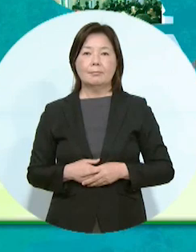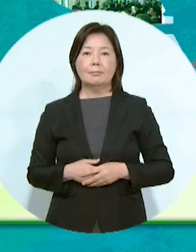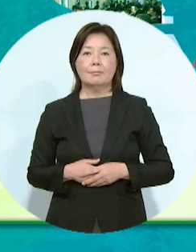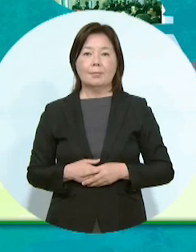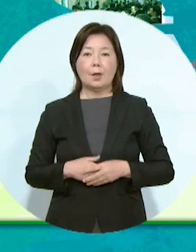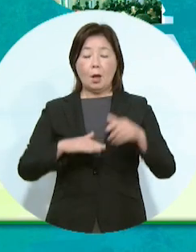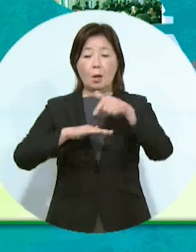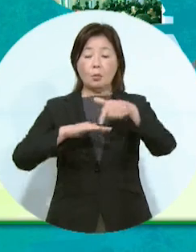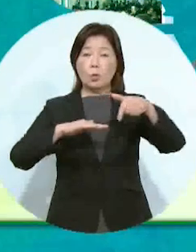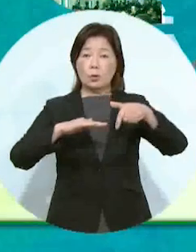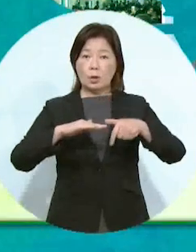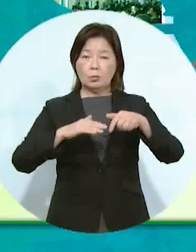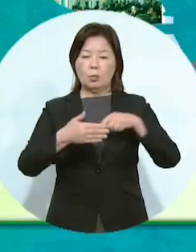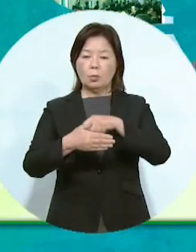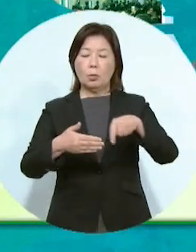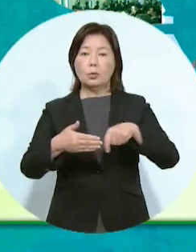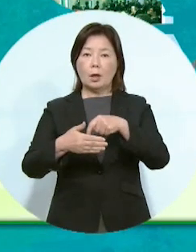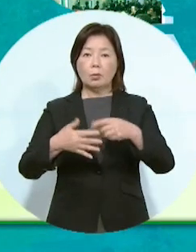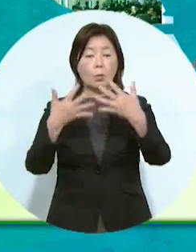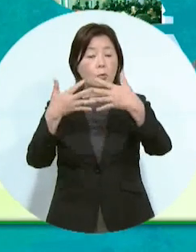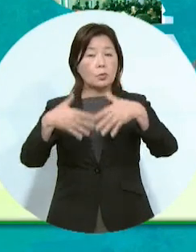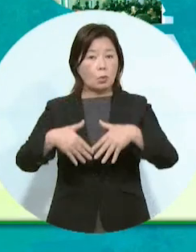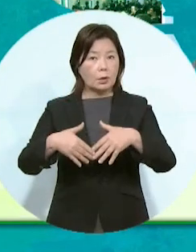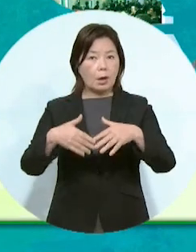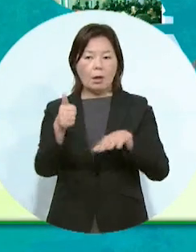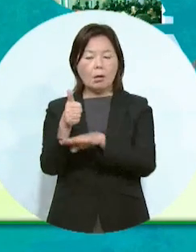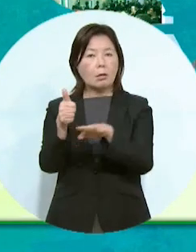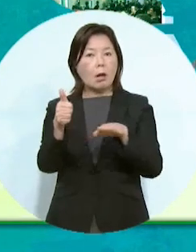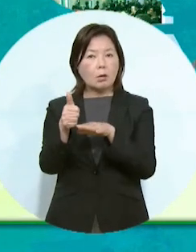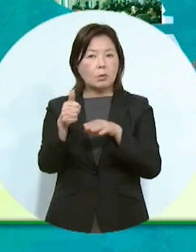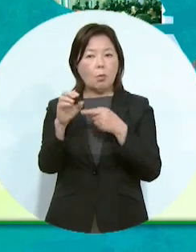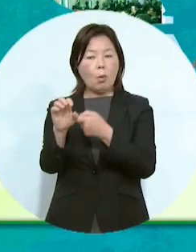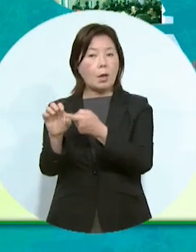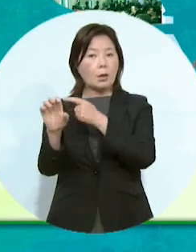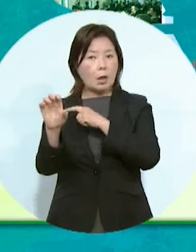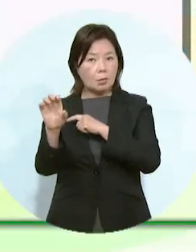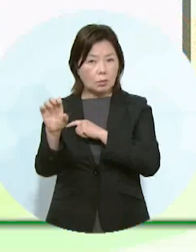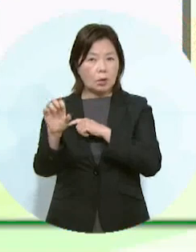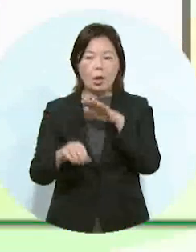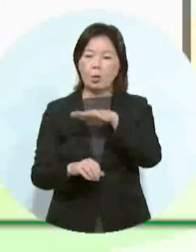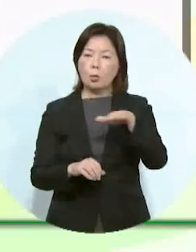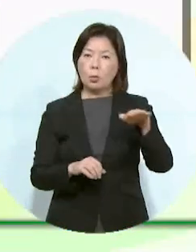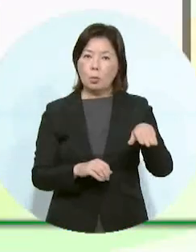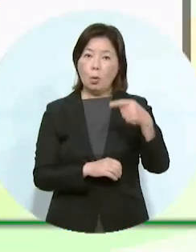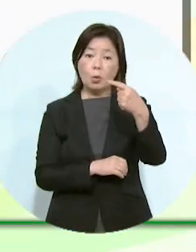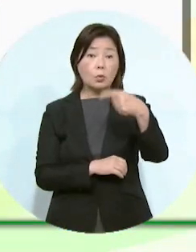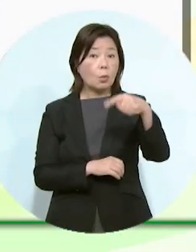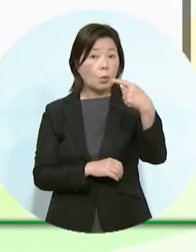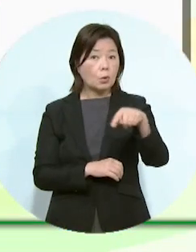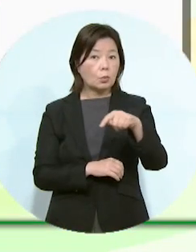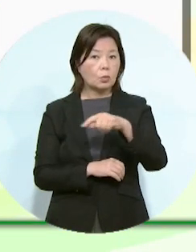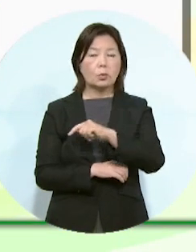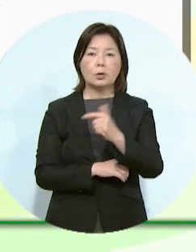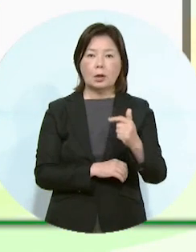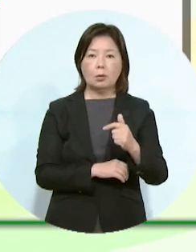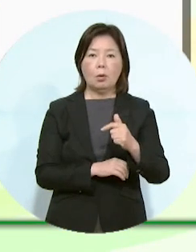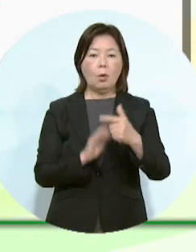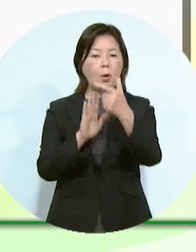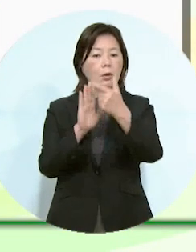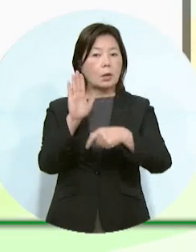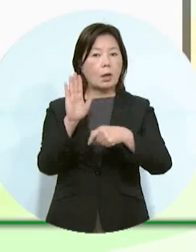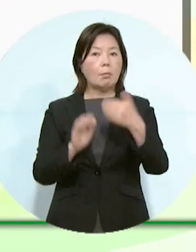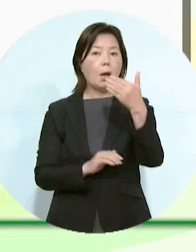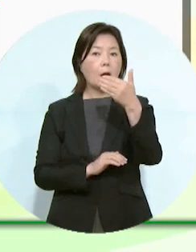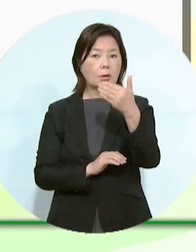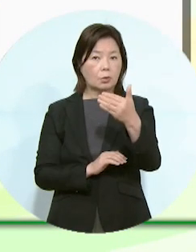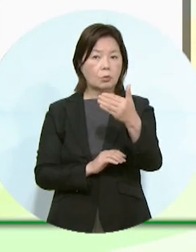プロジェクトの主な要件には環境・エネルギー・子ども・教育など9つのテーマの